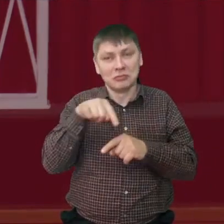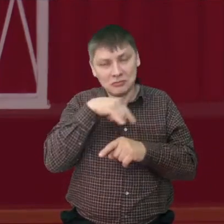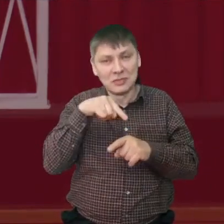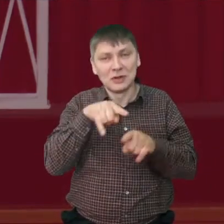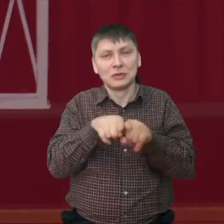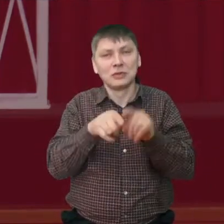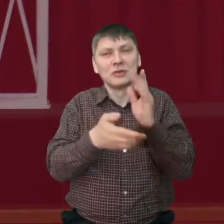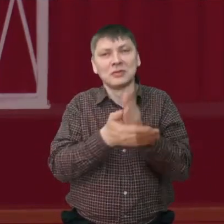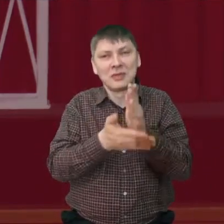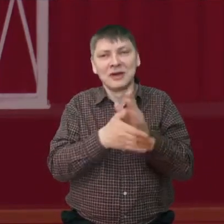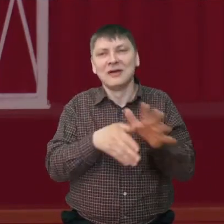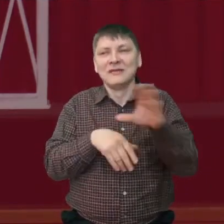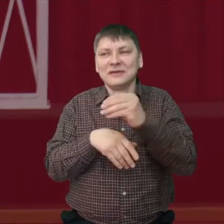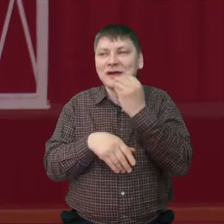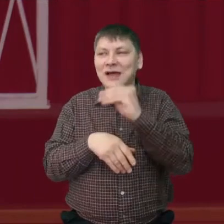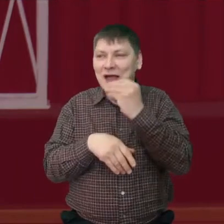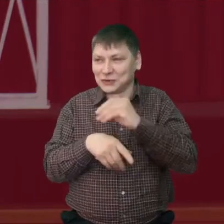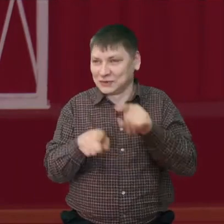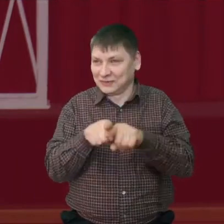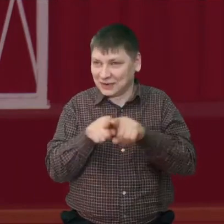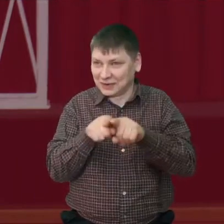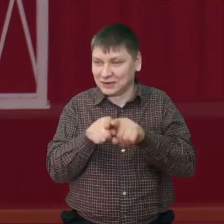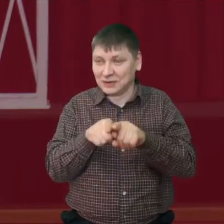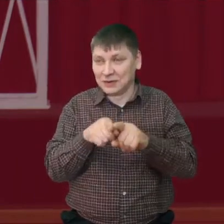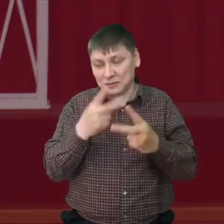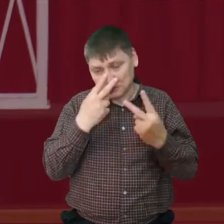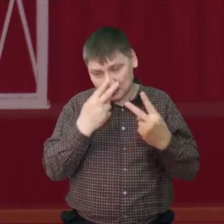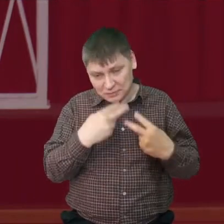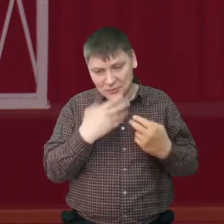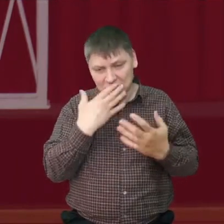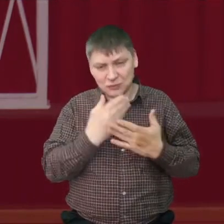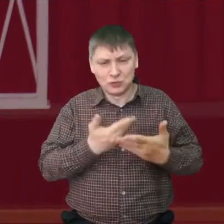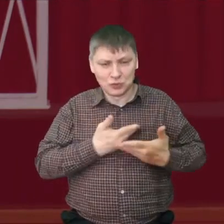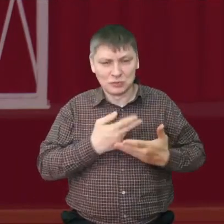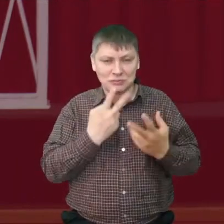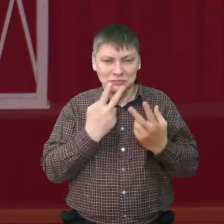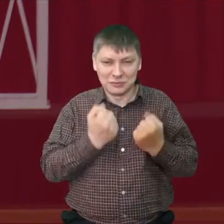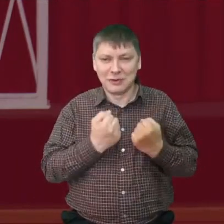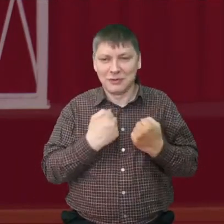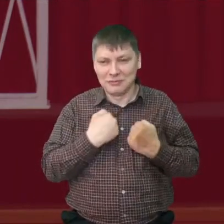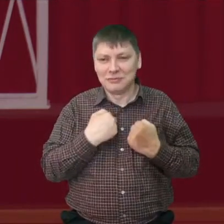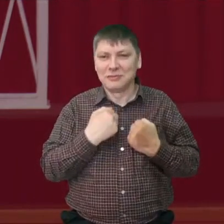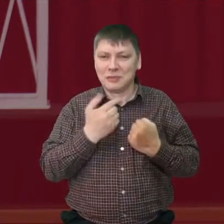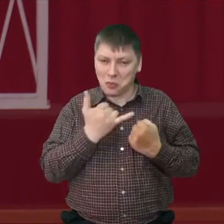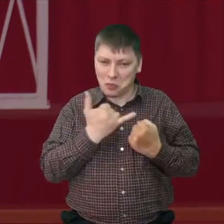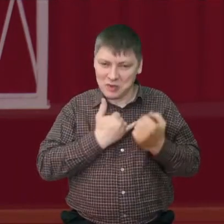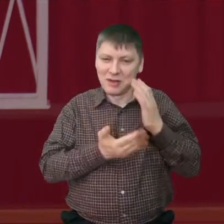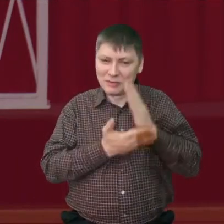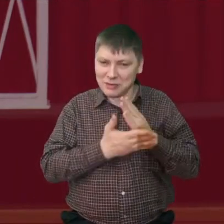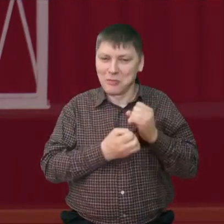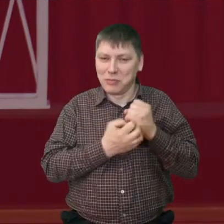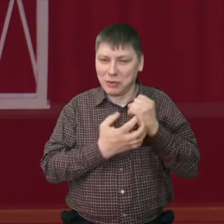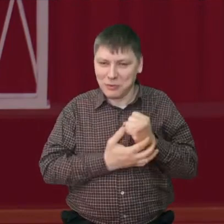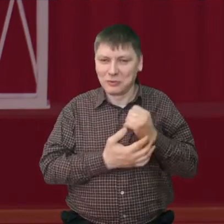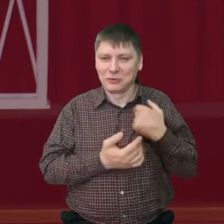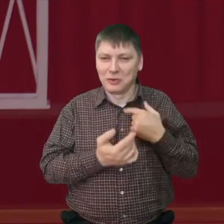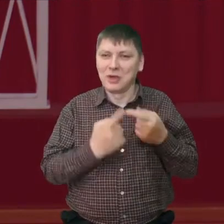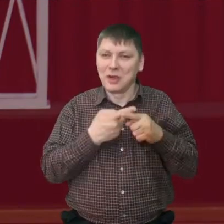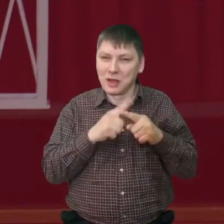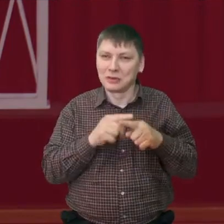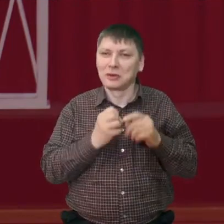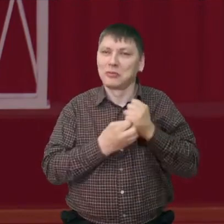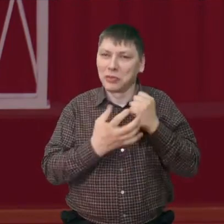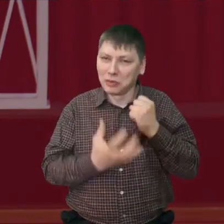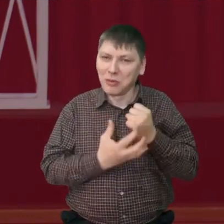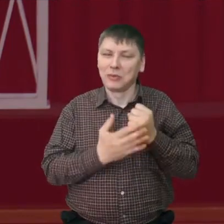качествами, и оценивая свою жизнь, анализируя, мы могли сказать, да, этот плод есть, и он умножается. И